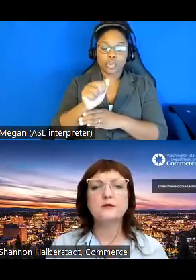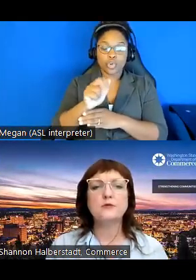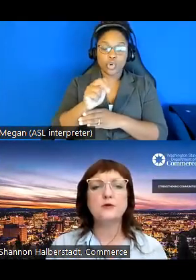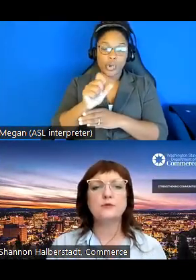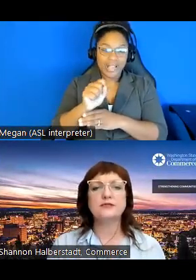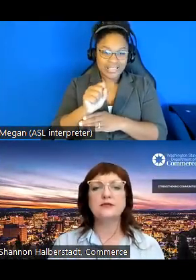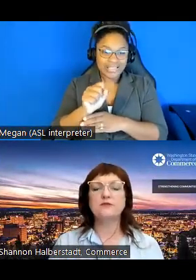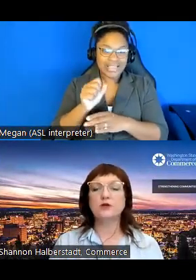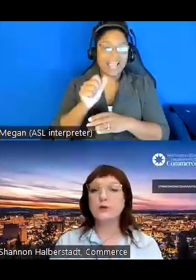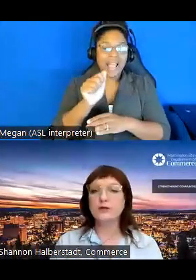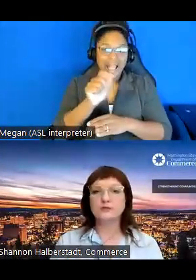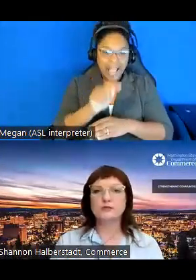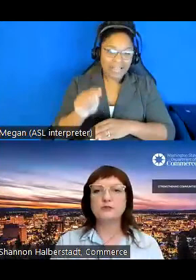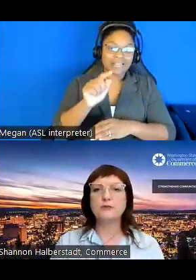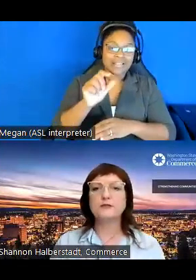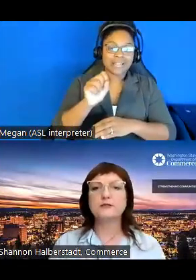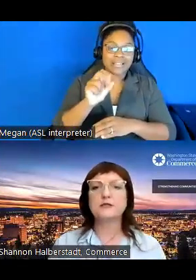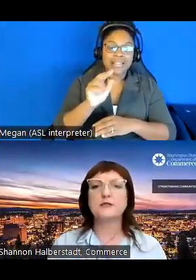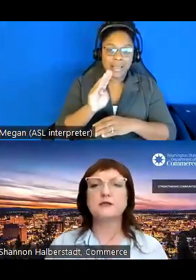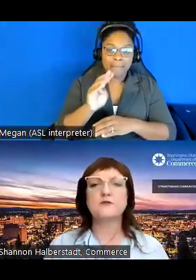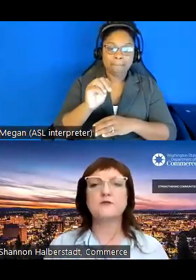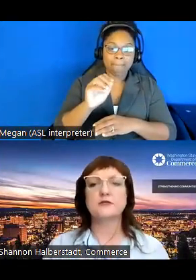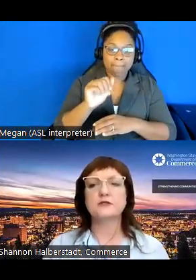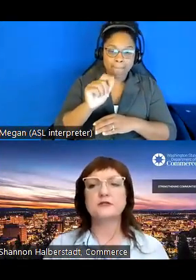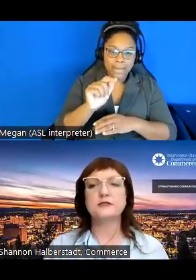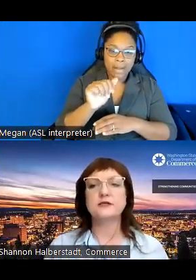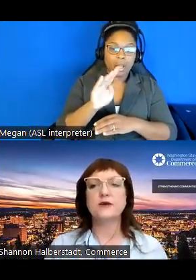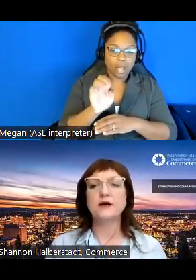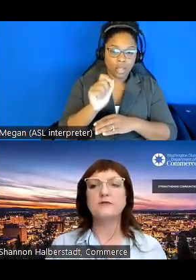답장 보내드릴 수 있습니다. 이메일 주소는